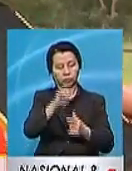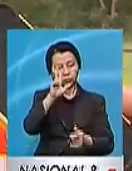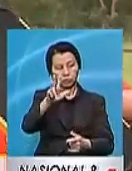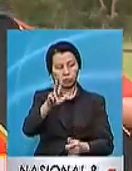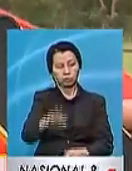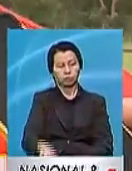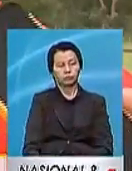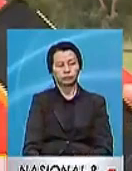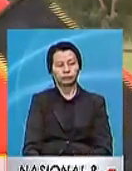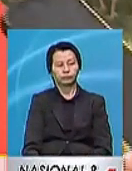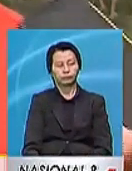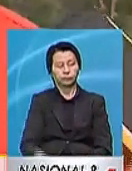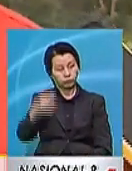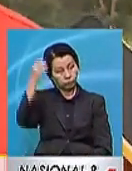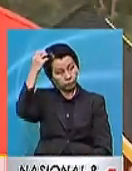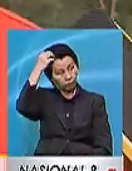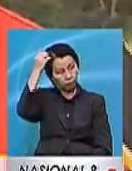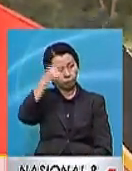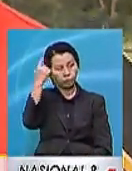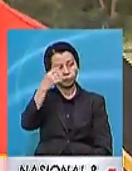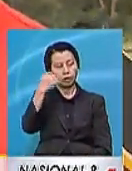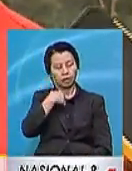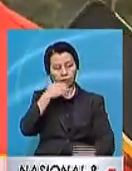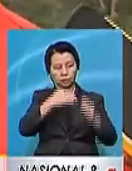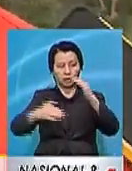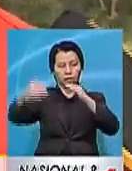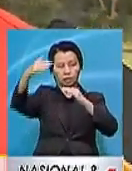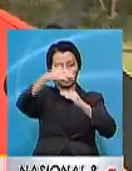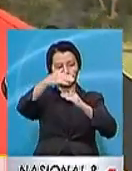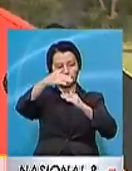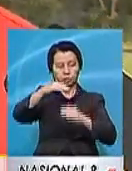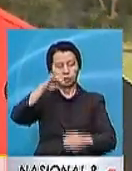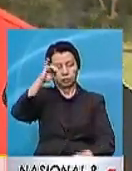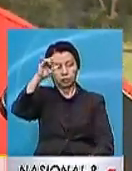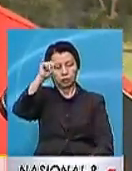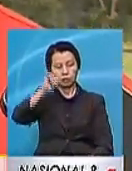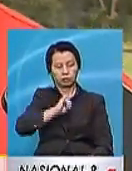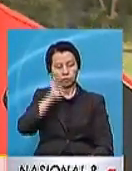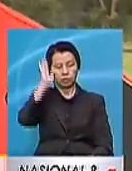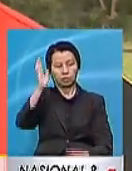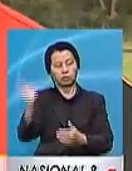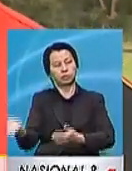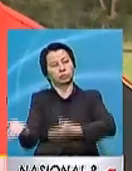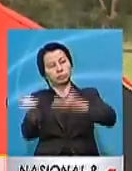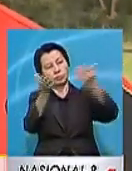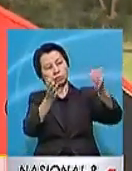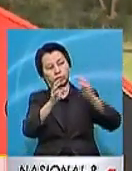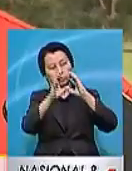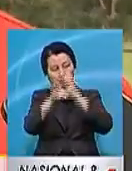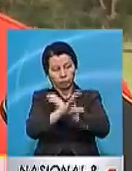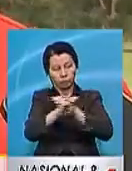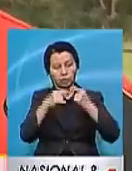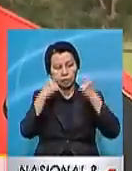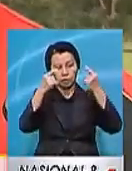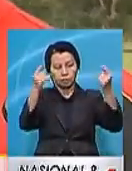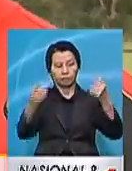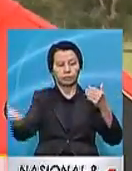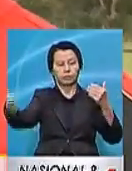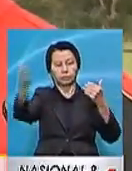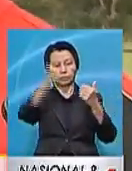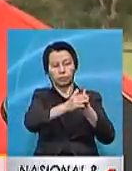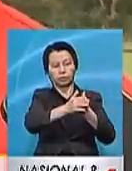berada di atas jadi insya-allah Saya akan bawa cabaran ini dan kejayaan ini kembali